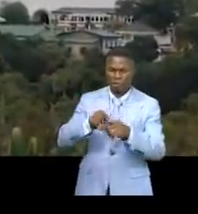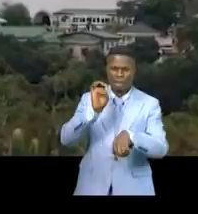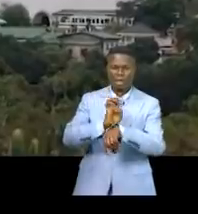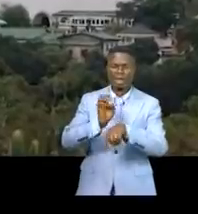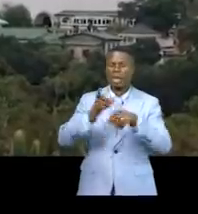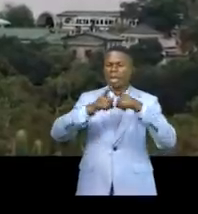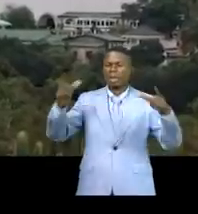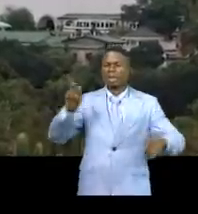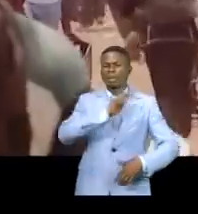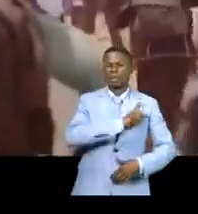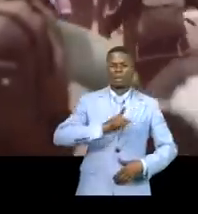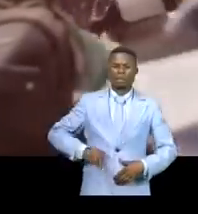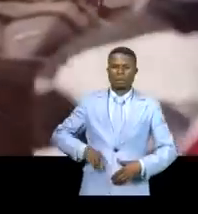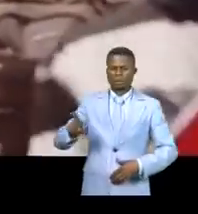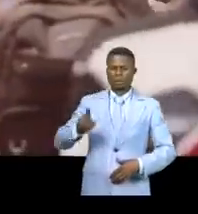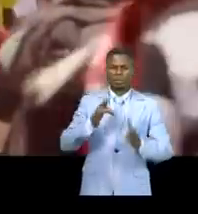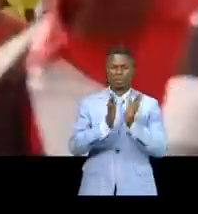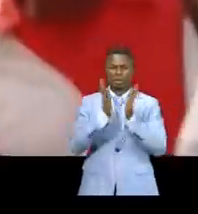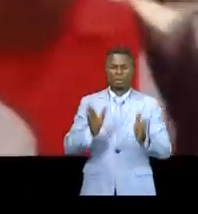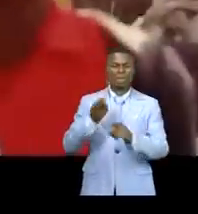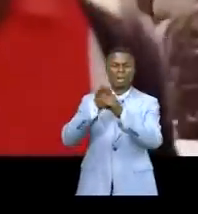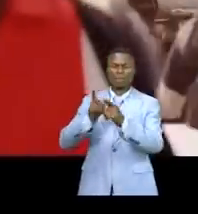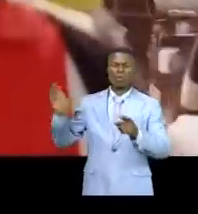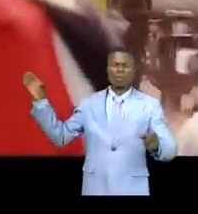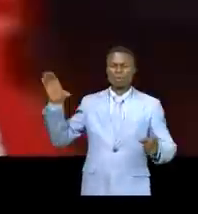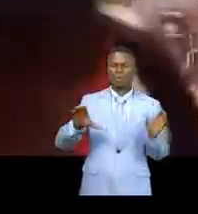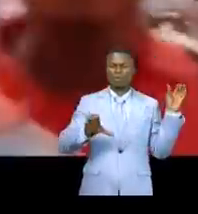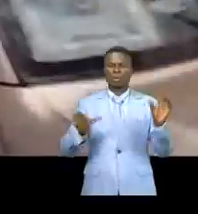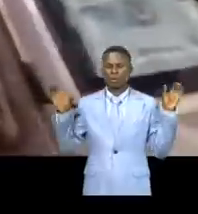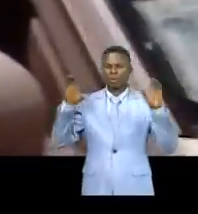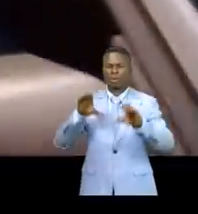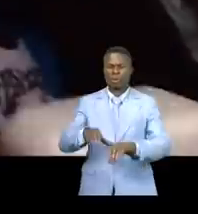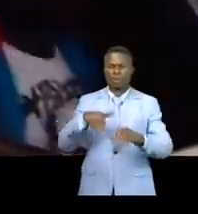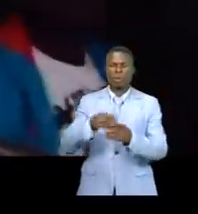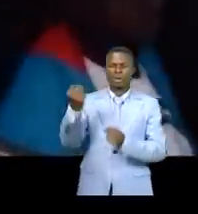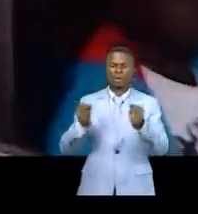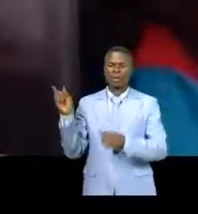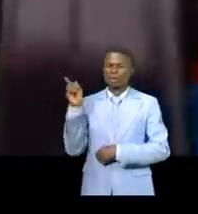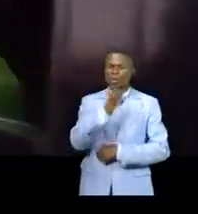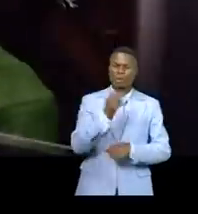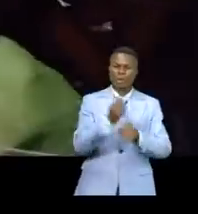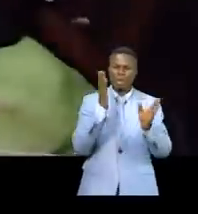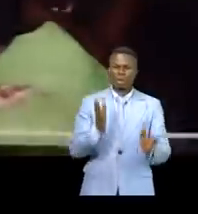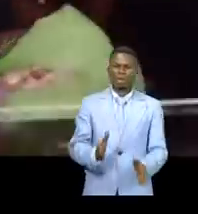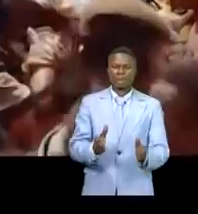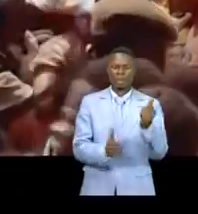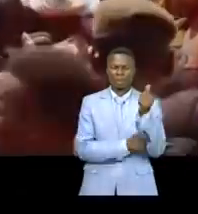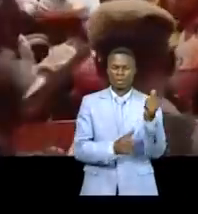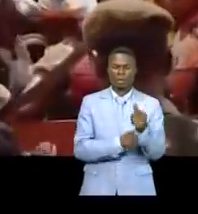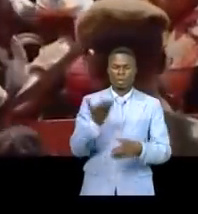de Kamba. Des fidèles venus de partout embarquent à bord des véhicules personnels et des